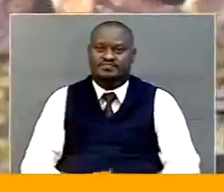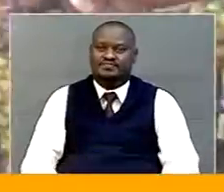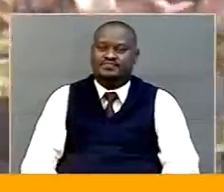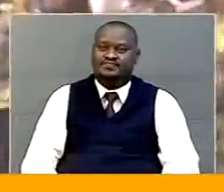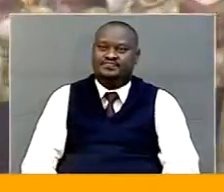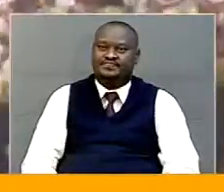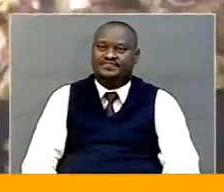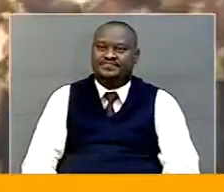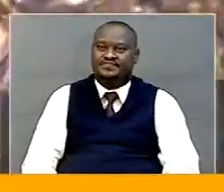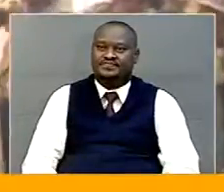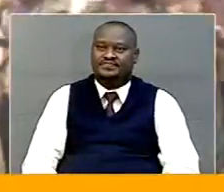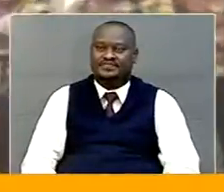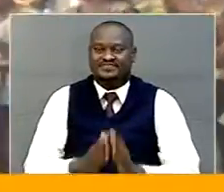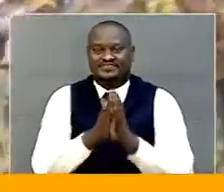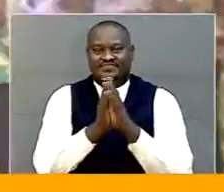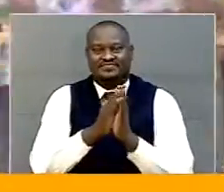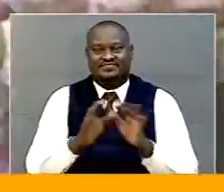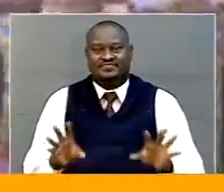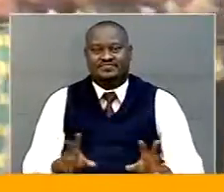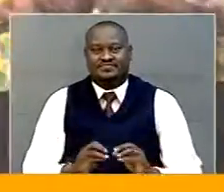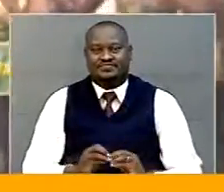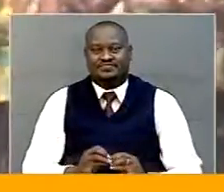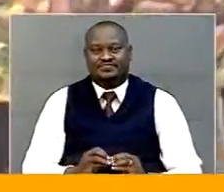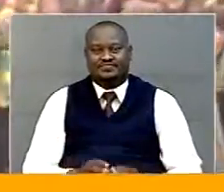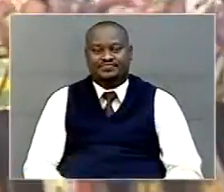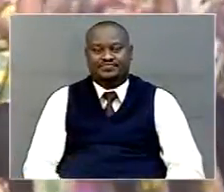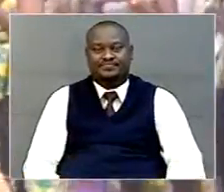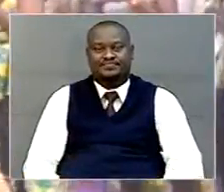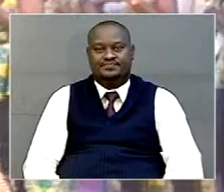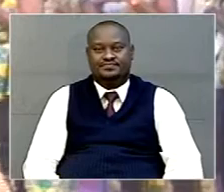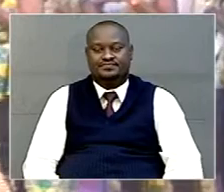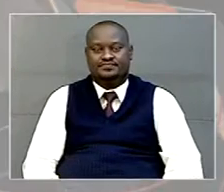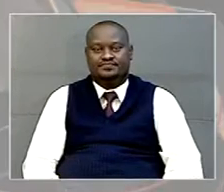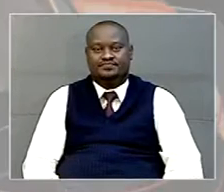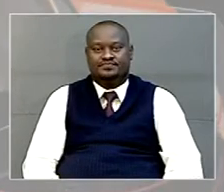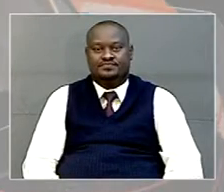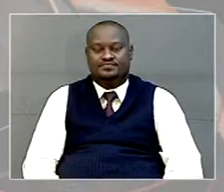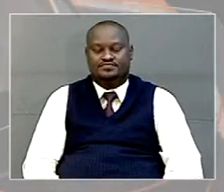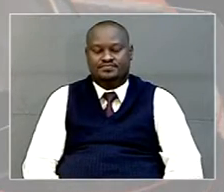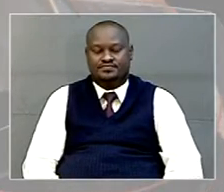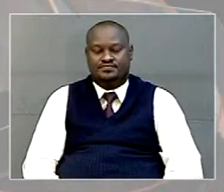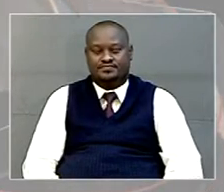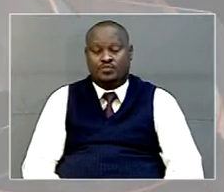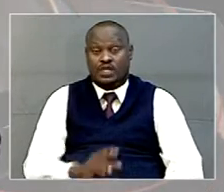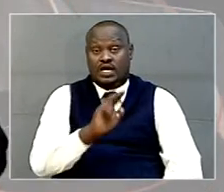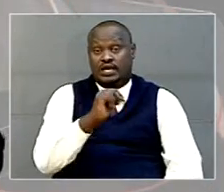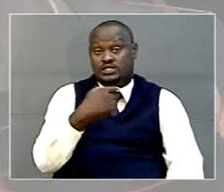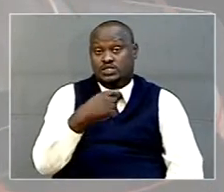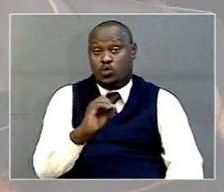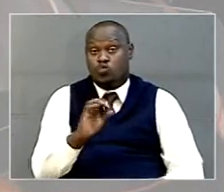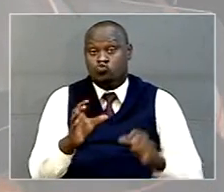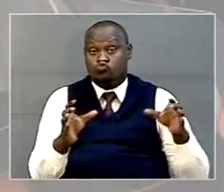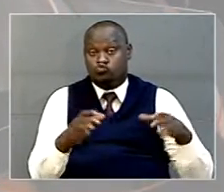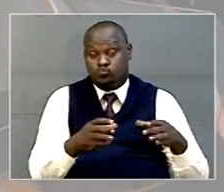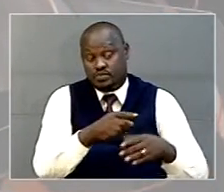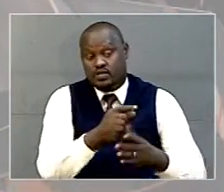Wangira Clement yakuŋŋaanyiriza bino byonna. bia bibina bibona chewa mu gwanga